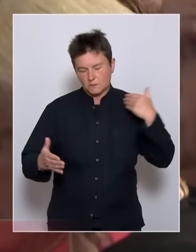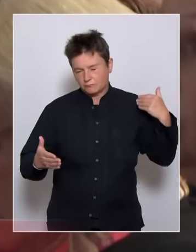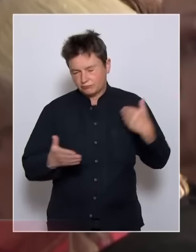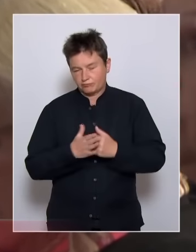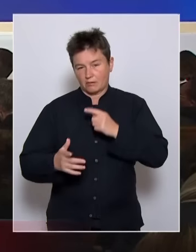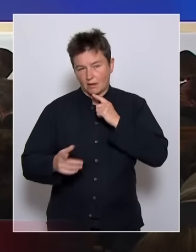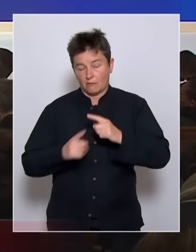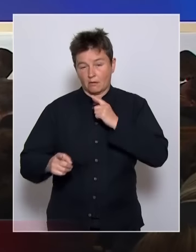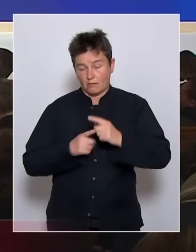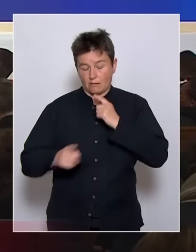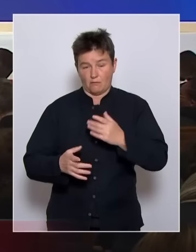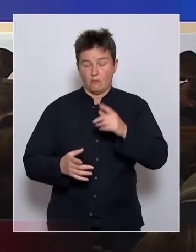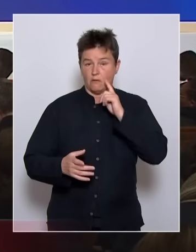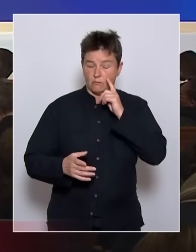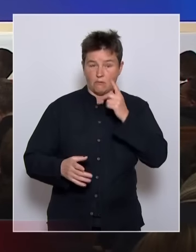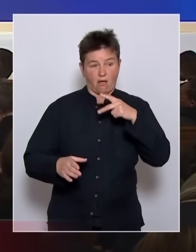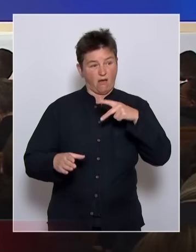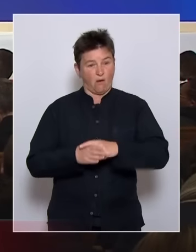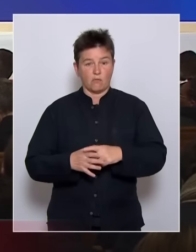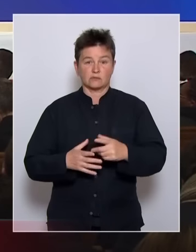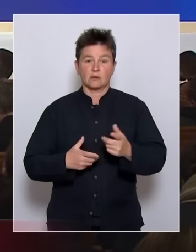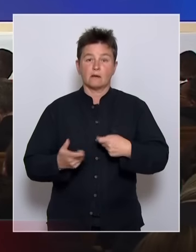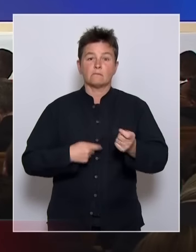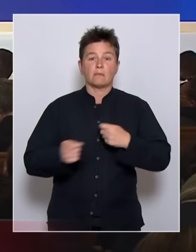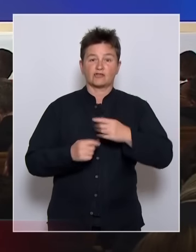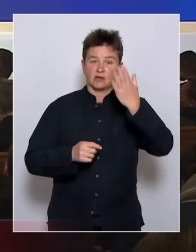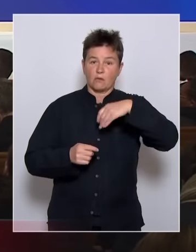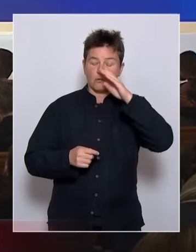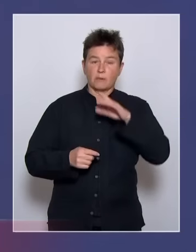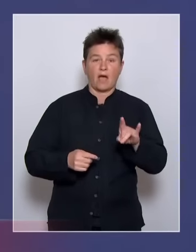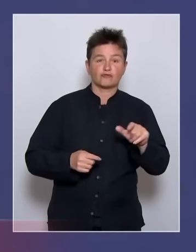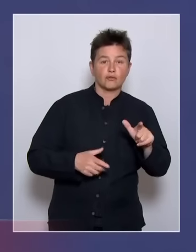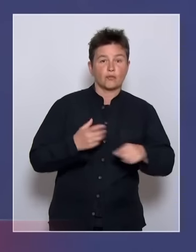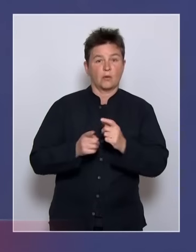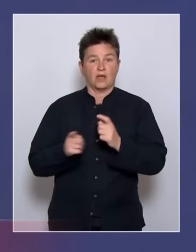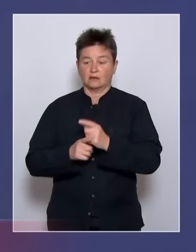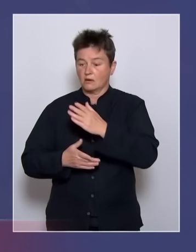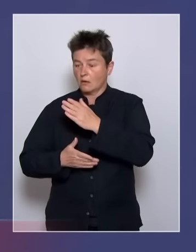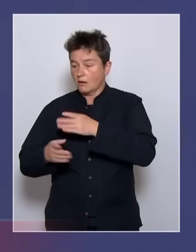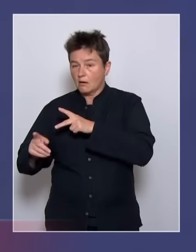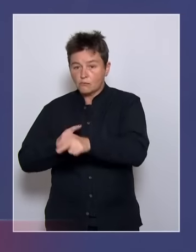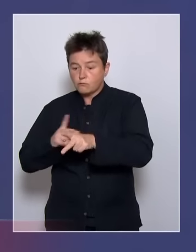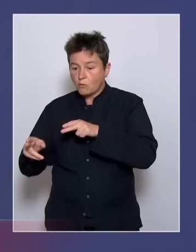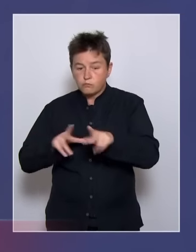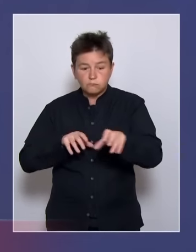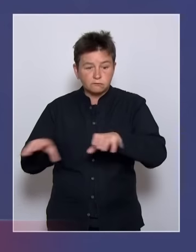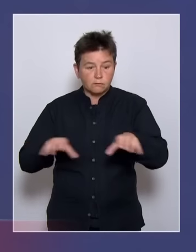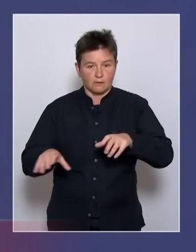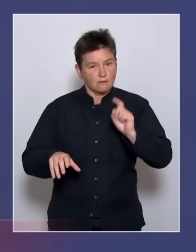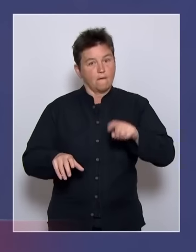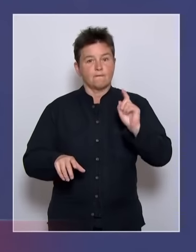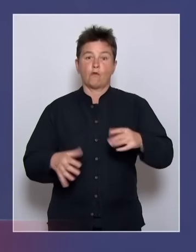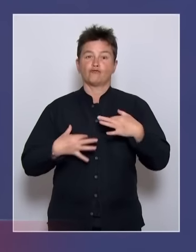en commençant déjà à fragmenter le marché européen de l'hydrogène ou de'électrique. On doit être absolument sur la neutralité